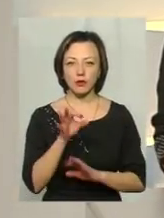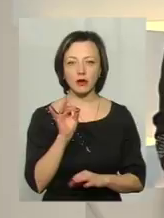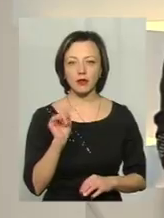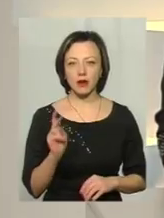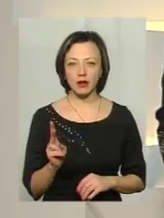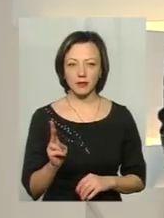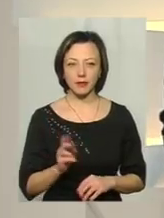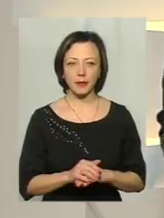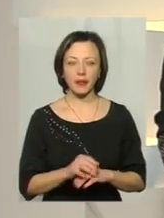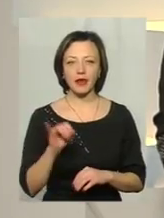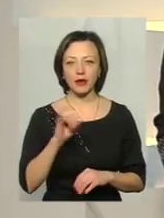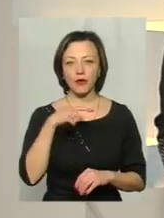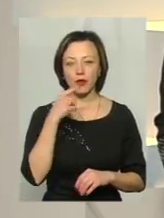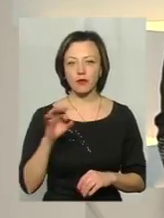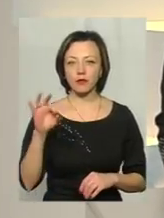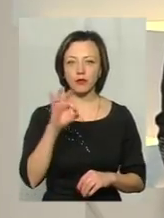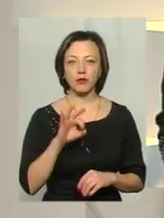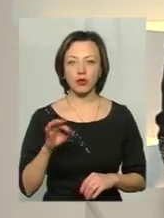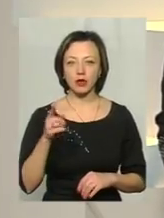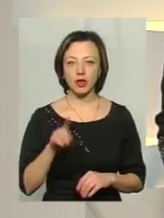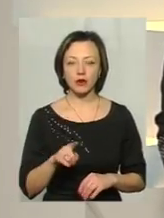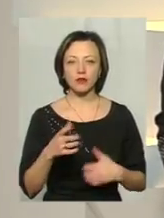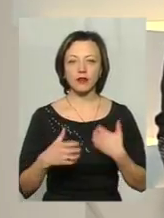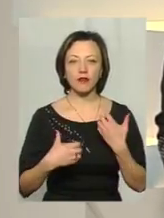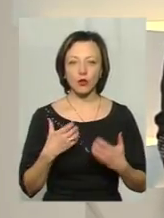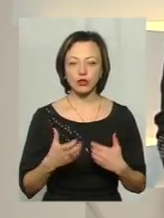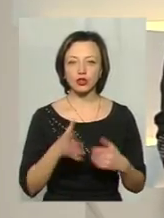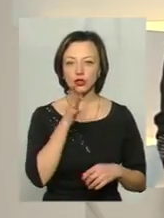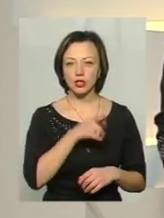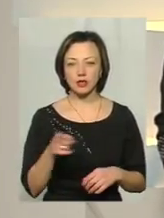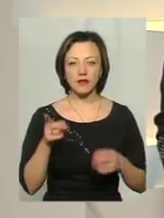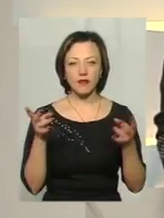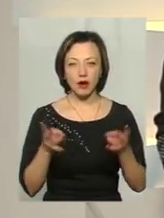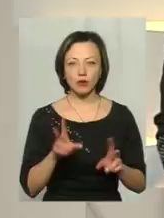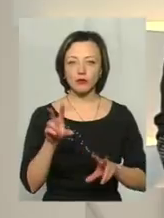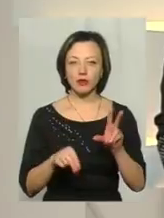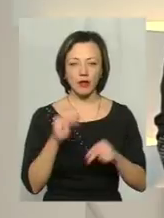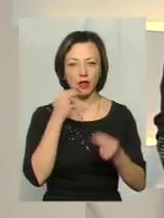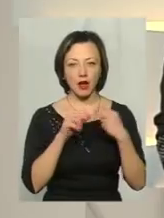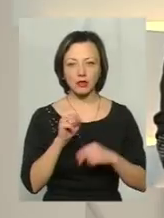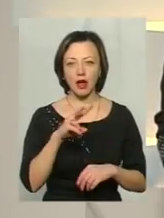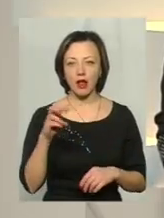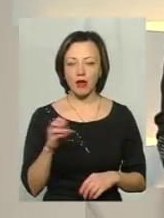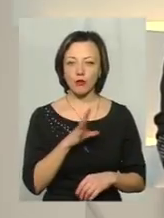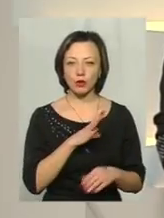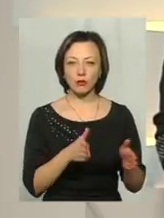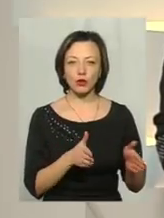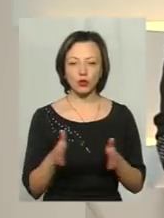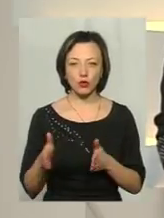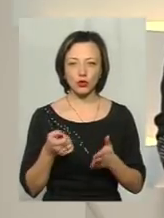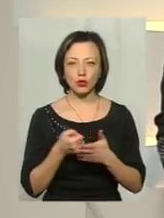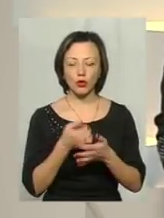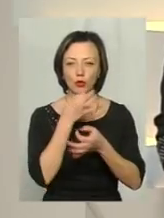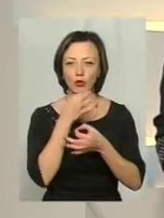Ольга Рибак. І говоримо ми сьогодні про те, що у тривожні часи варто сподіватися, звичайно, на краще, проте важливо бути підготовленим